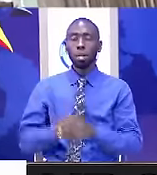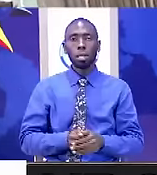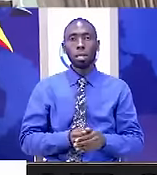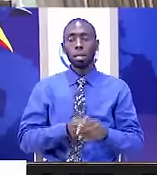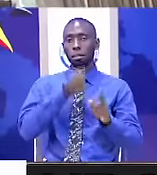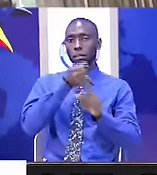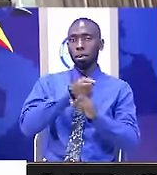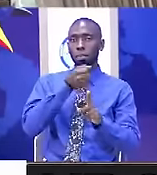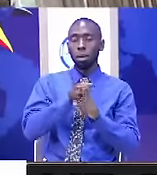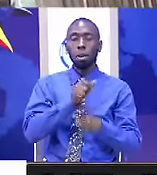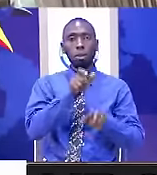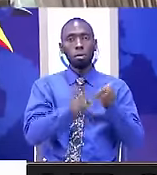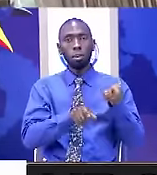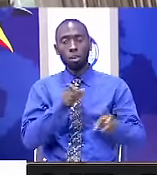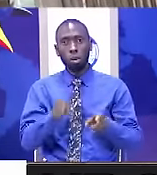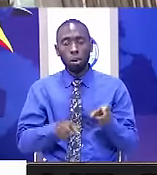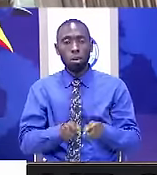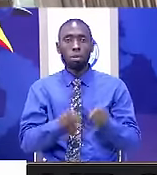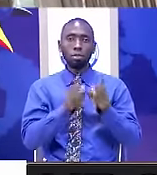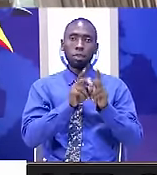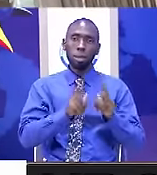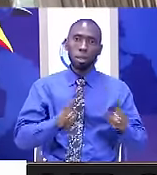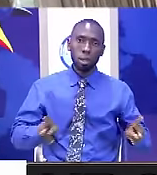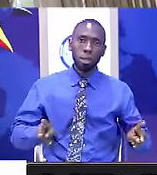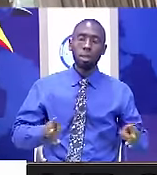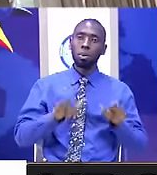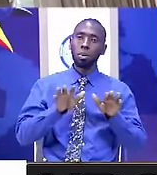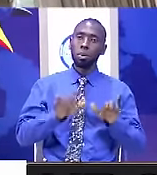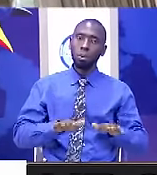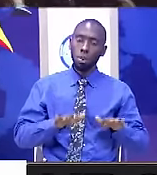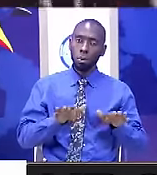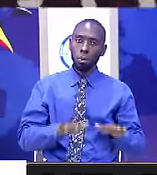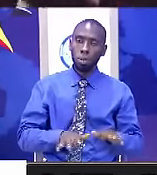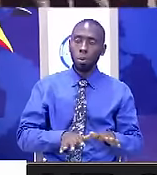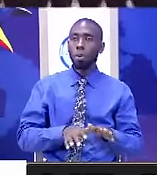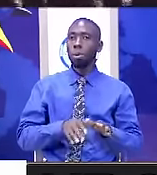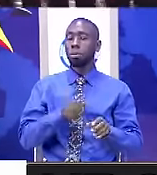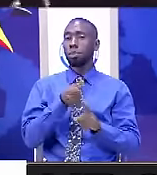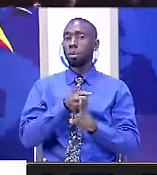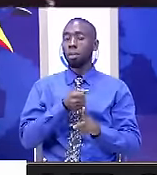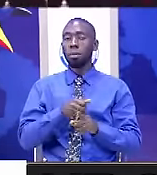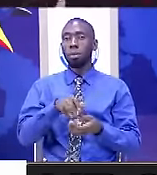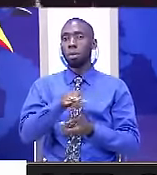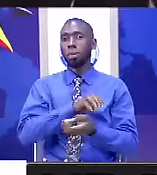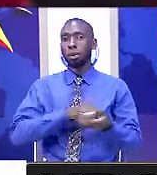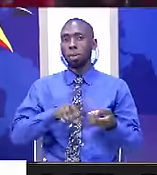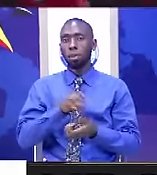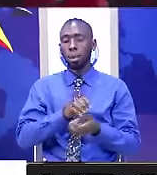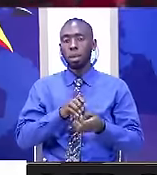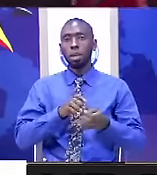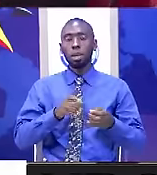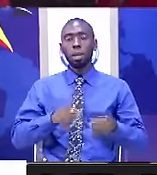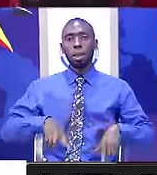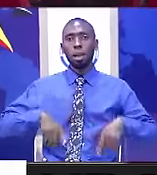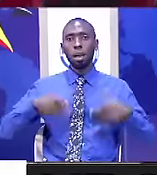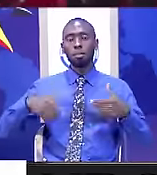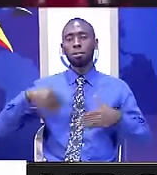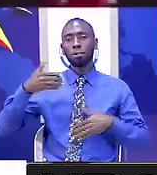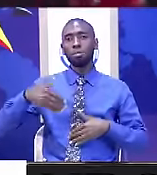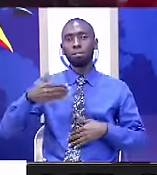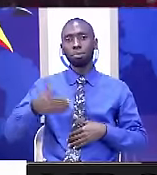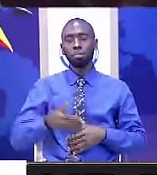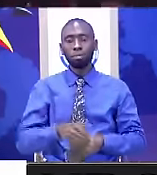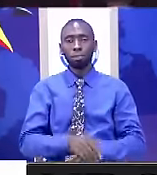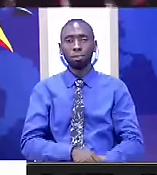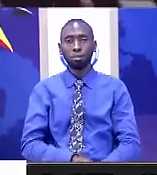okulwanirira obumu obutebenkevu n'emirembe olw'enkulaakulana y'ebyenfuna n'embeera eza bulijjo. Ndi Ivan Kahwa mu Kampala.